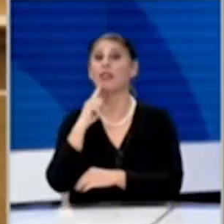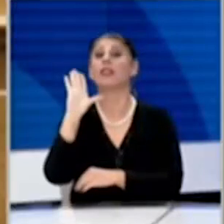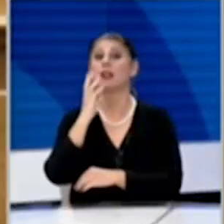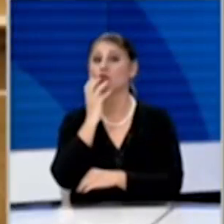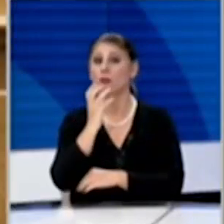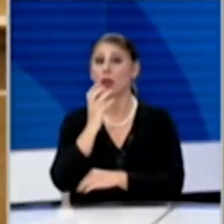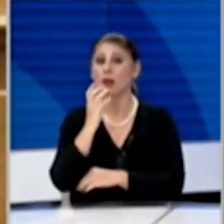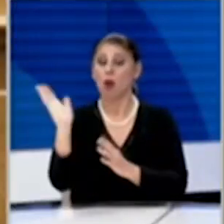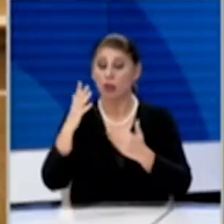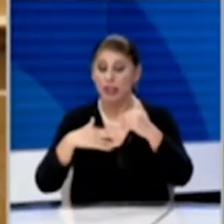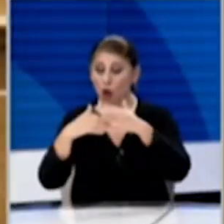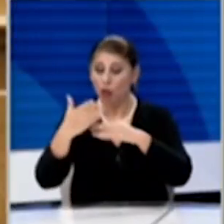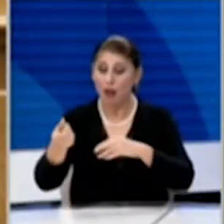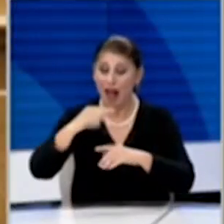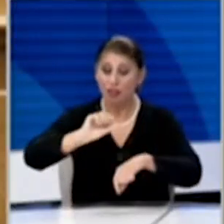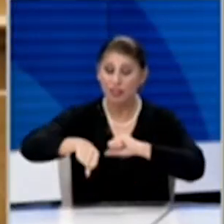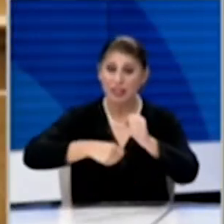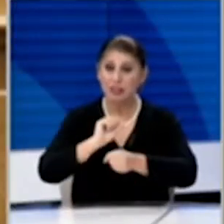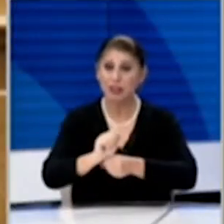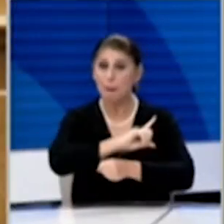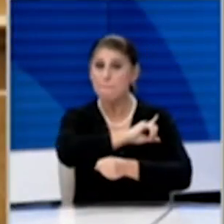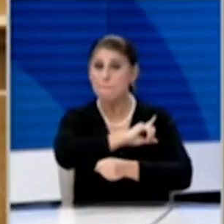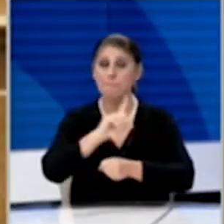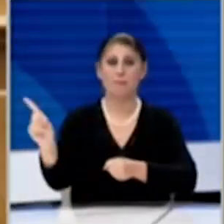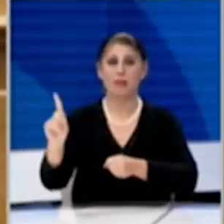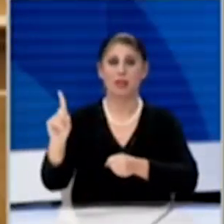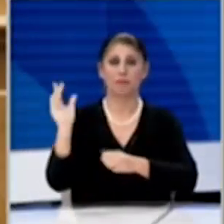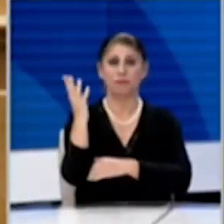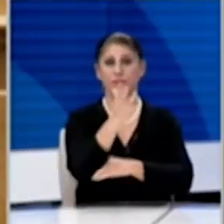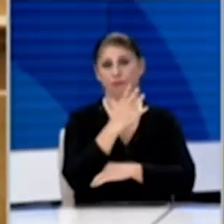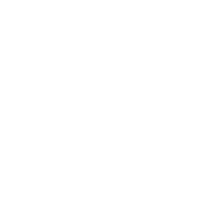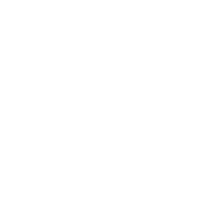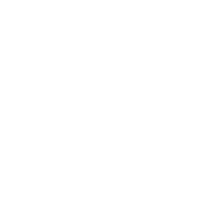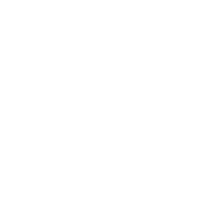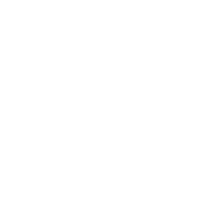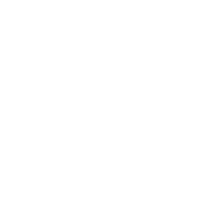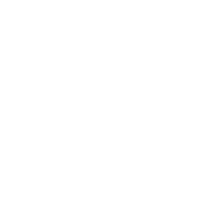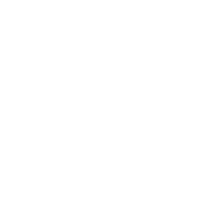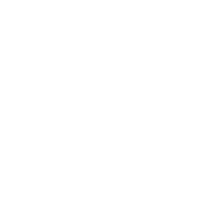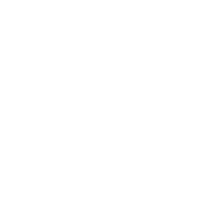απαγορεύσετε κάθε οικοδομική και άλλη δραστηριότητα στις αναδοσωτές εκτάσεις?